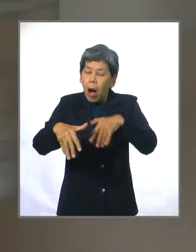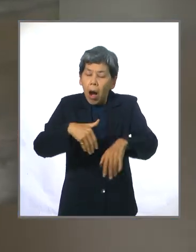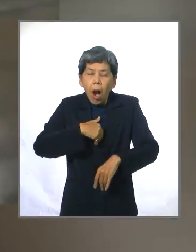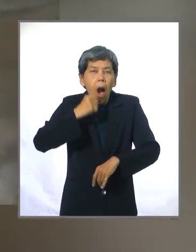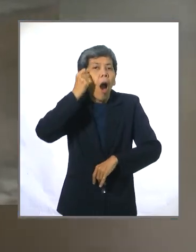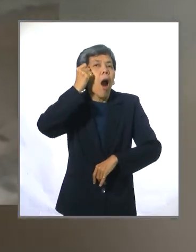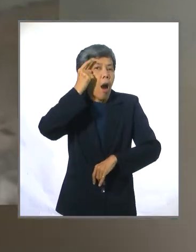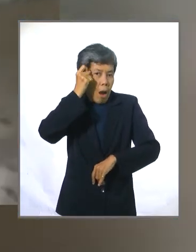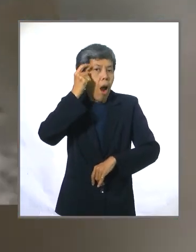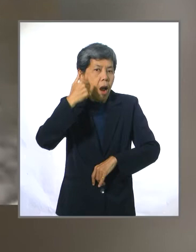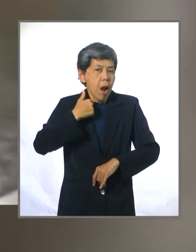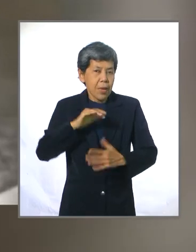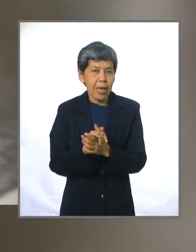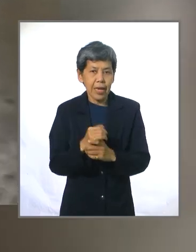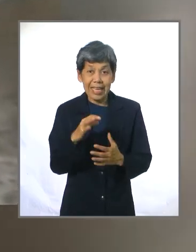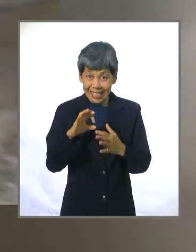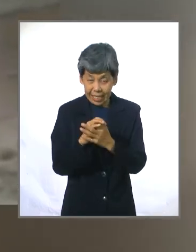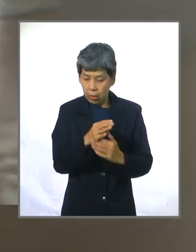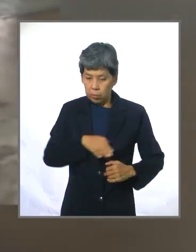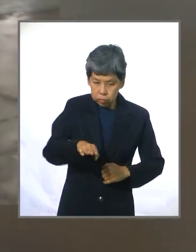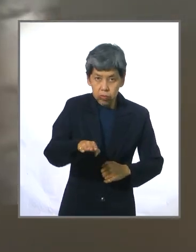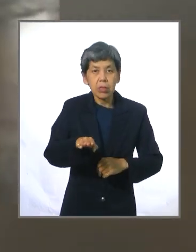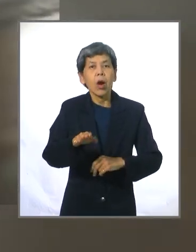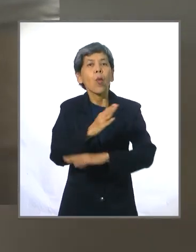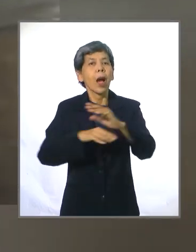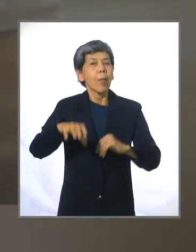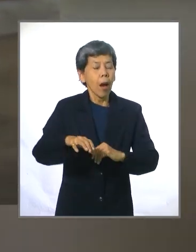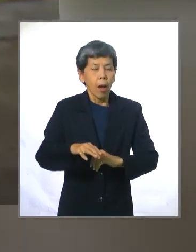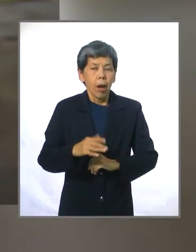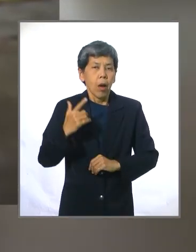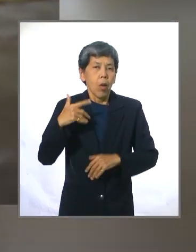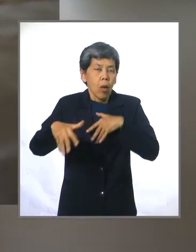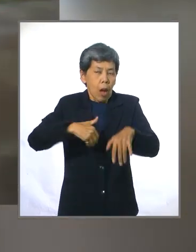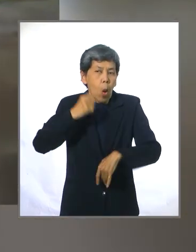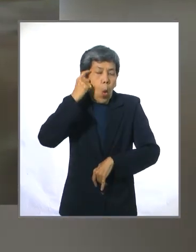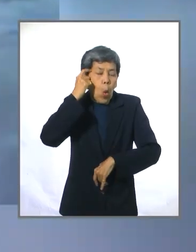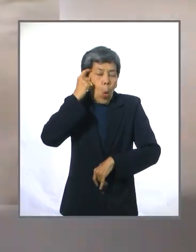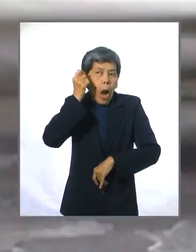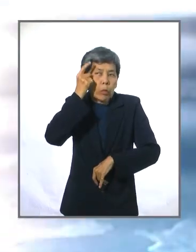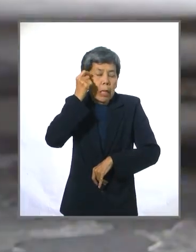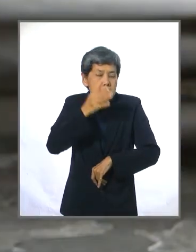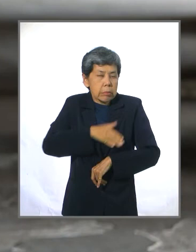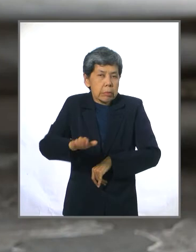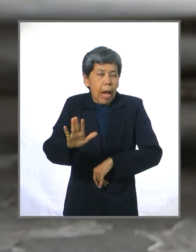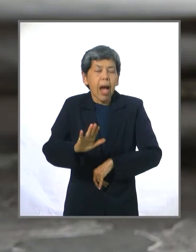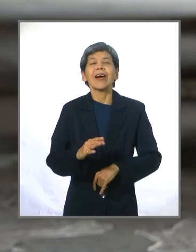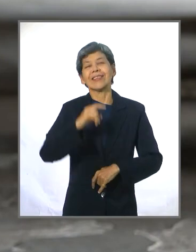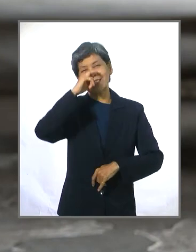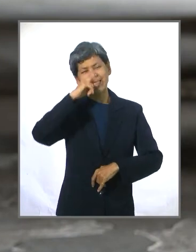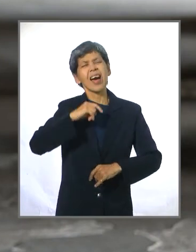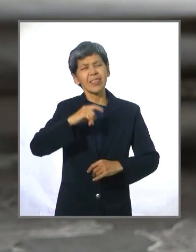สาธารณะและความรับผิดชอบที่มีอยู่ในตัวตนของแขกรับเชิญในรายการทุกคนเพื่อให้บรรลุเป้าหมาย